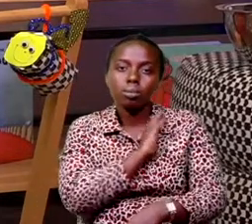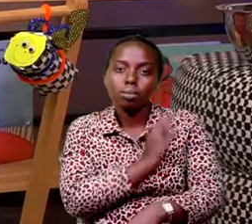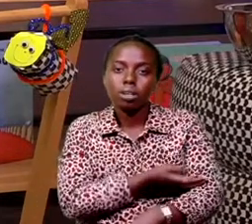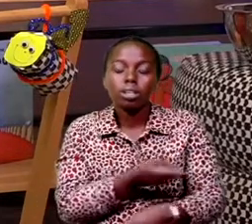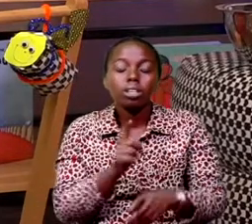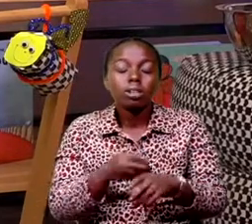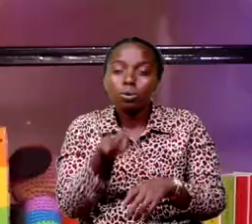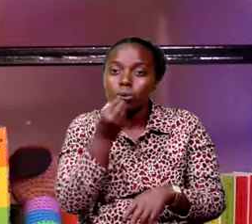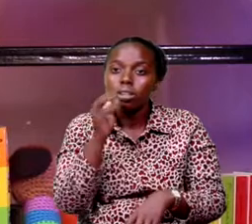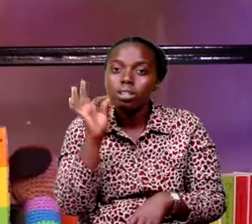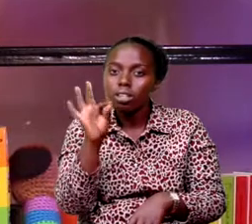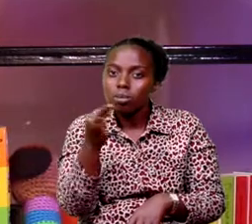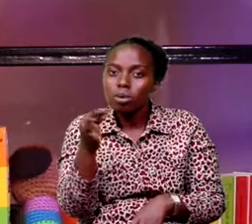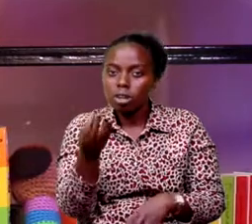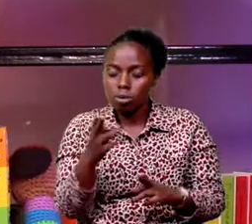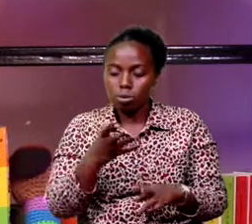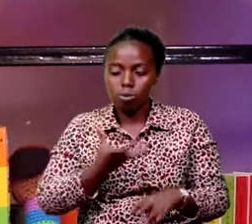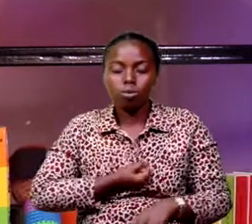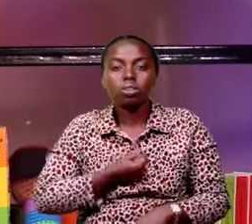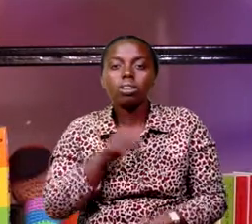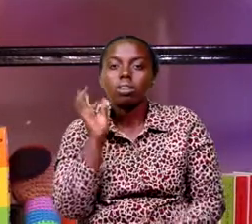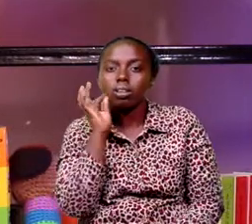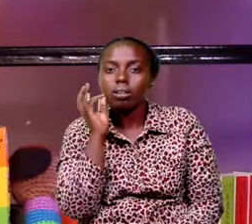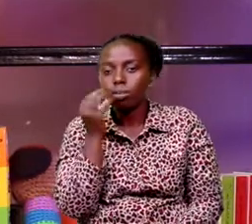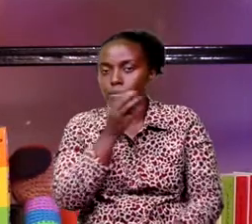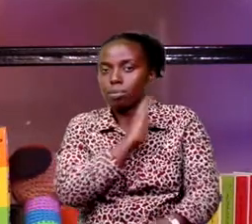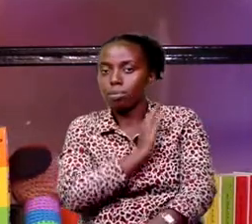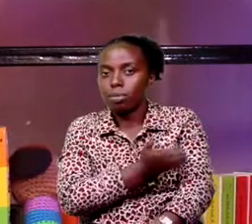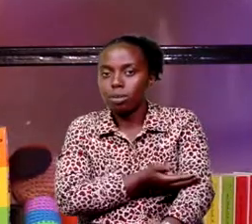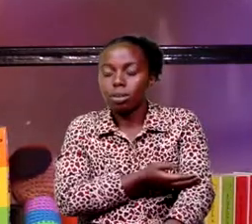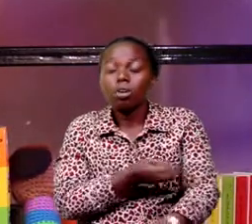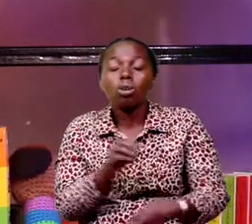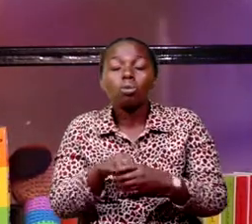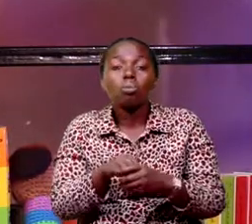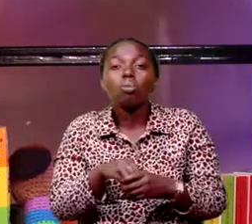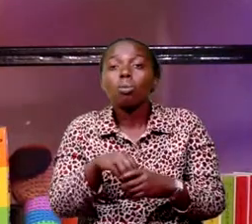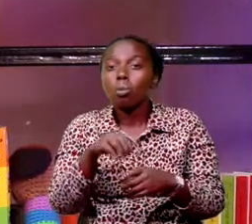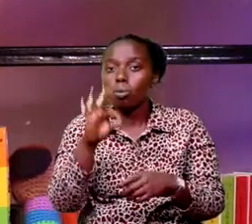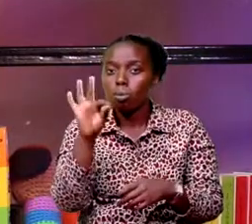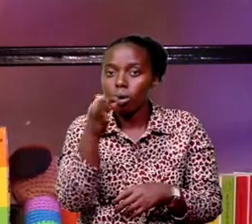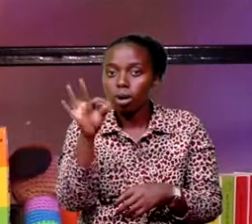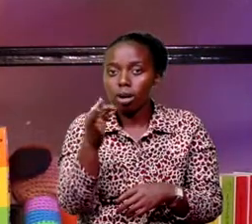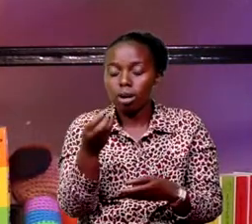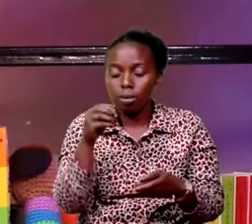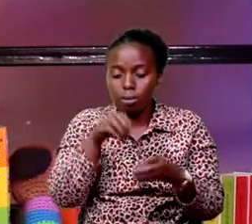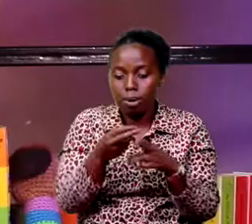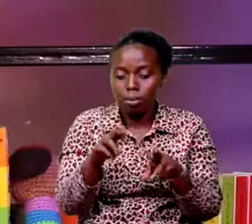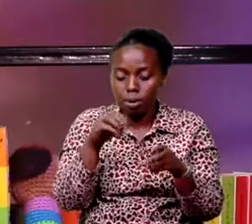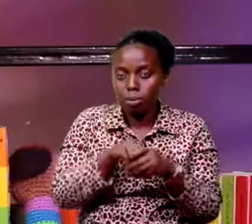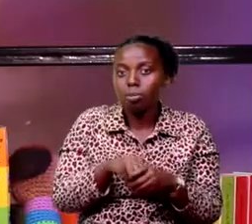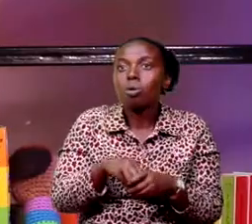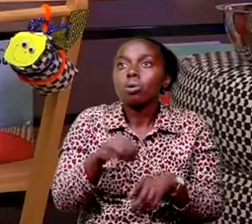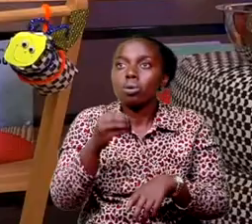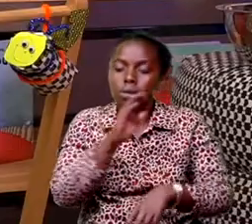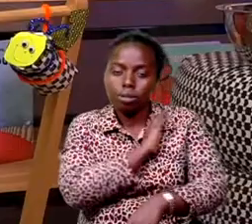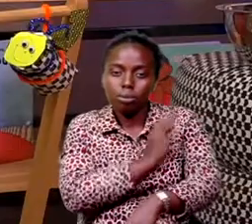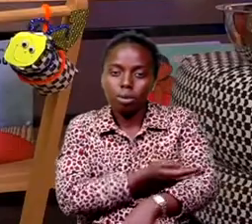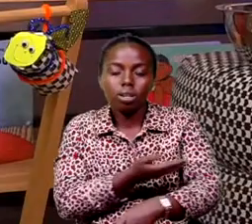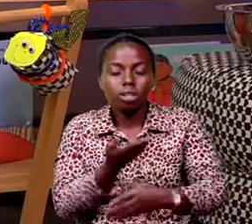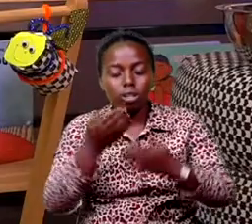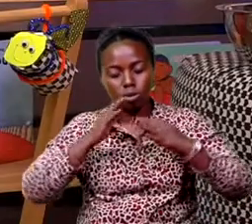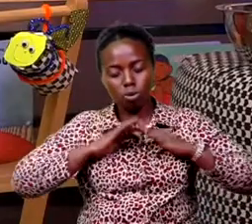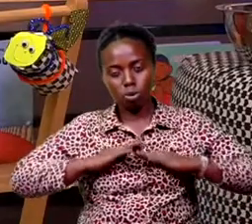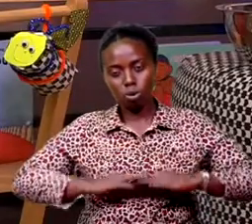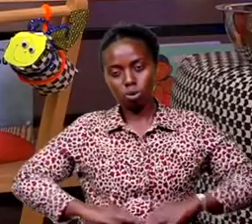ugira imbaraga, kubera ko mu mboga biduhamo imbaraga. Iyo uriye neza ugira imbaraga, iyo